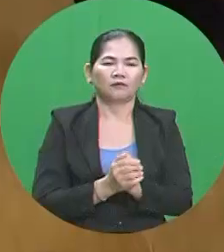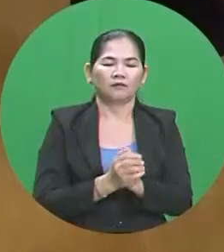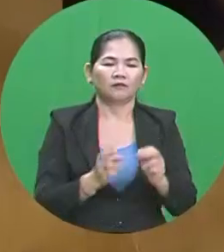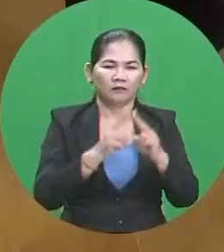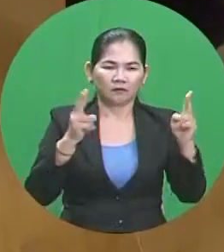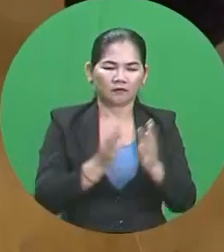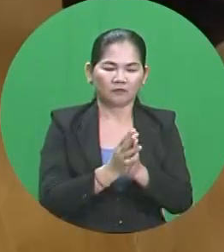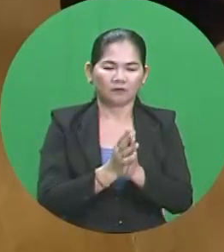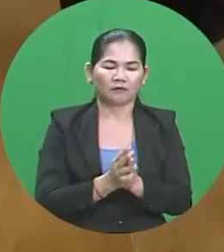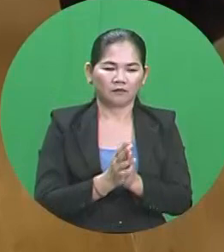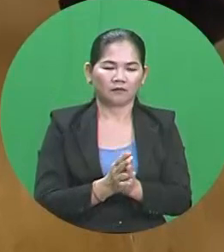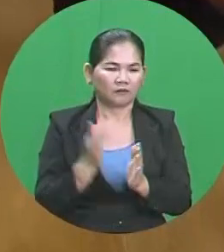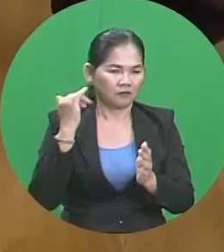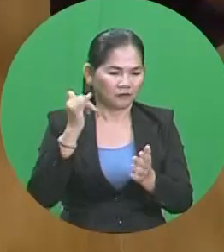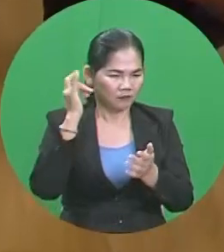តំណាងគ្រួសារកូនភ្លោះបានថ្លែងនូវអំណរគុណយ៉ាងជ្រាលជ្រៅបំផុត